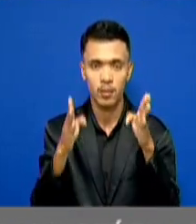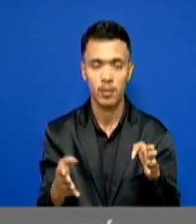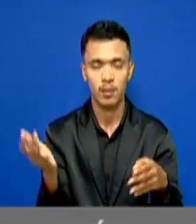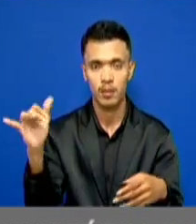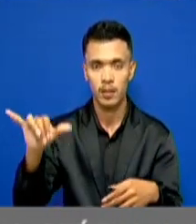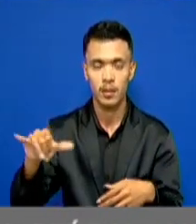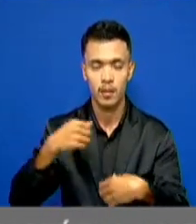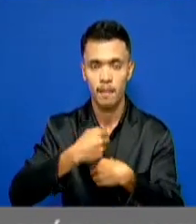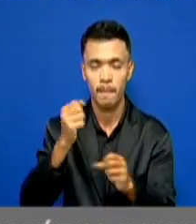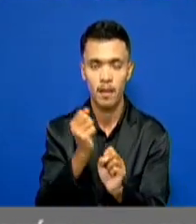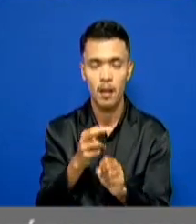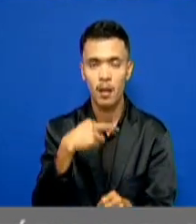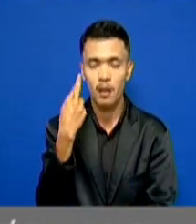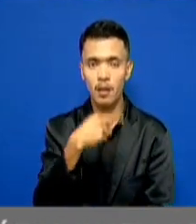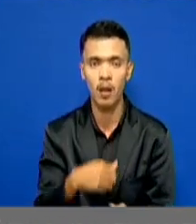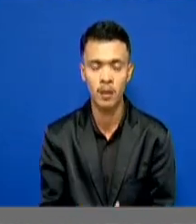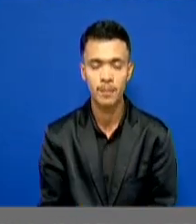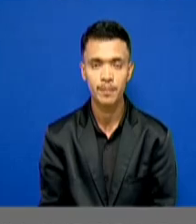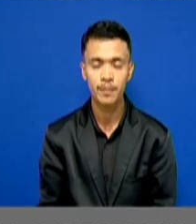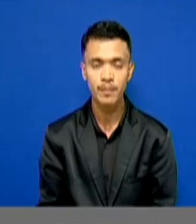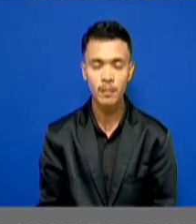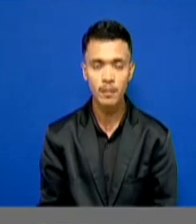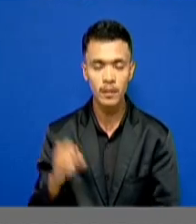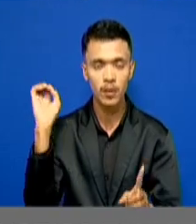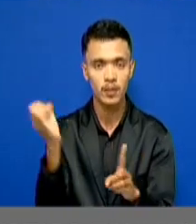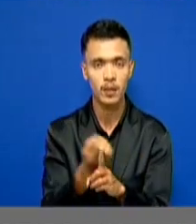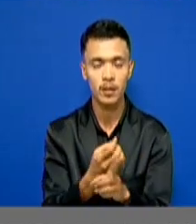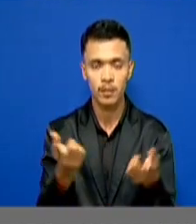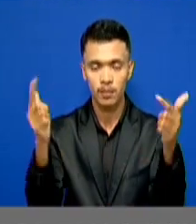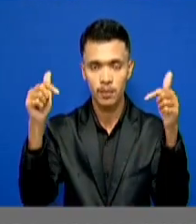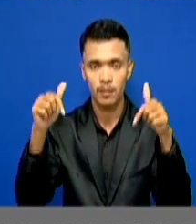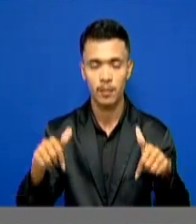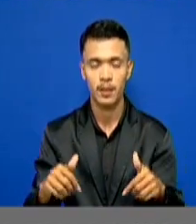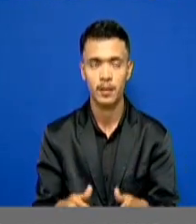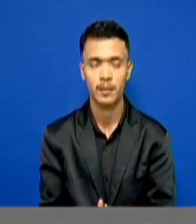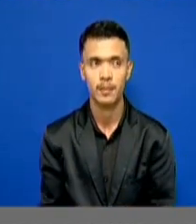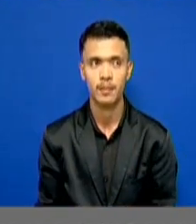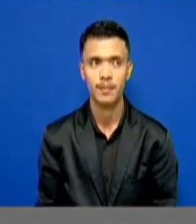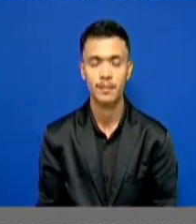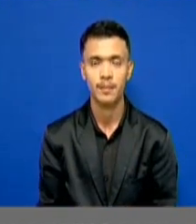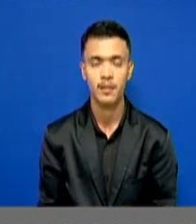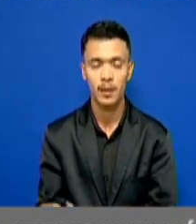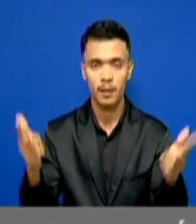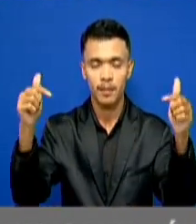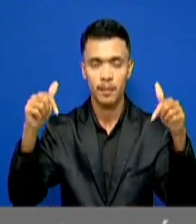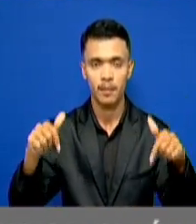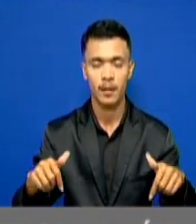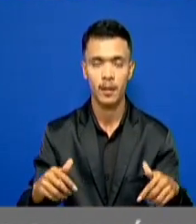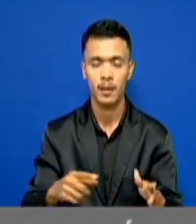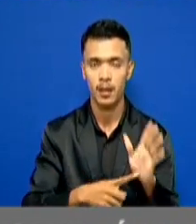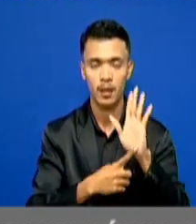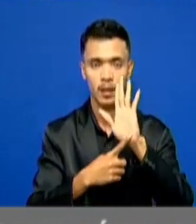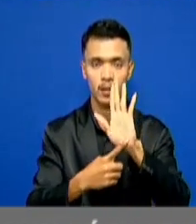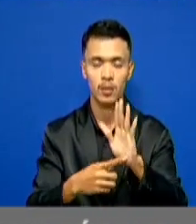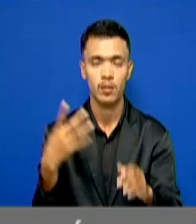halonatar. Objetif ide kamai hne, kami laos atau mai kuahar ne de, kamai atau ha atur